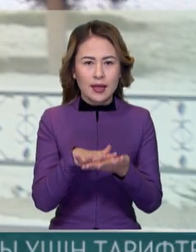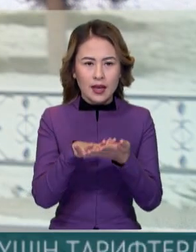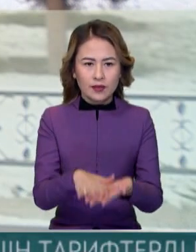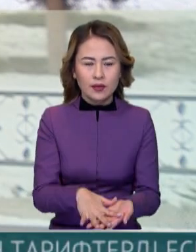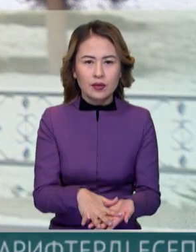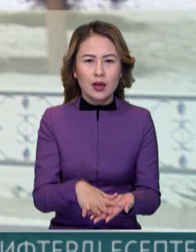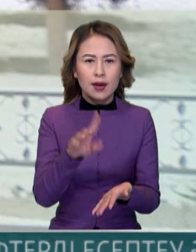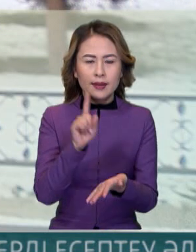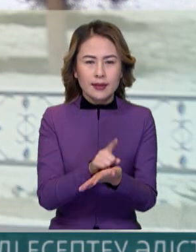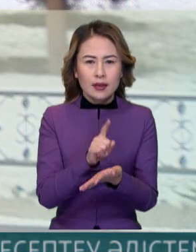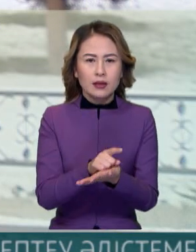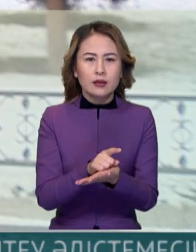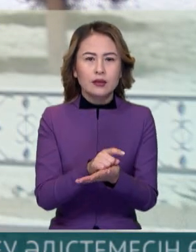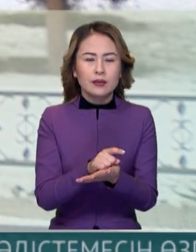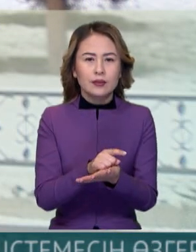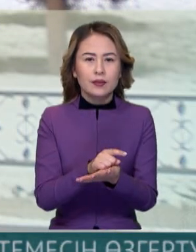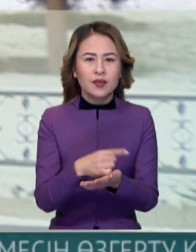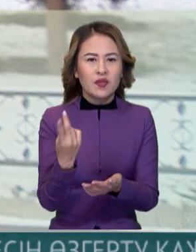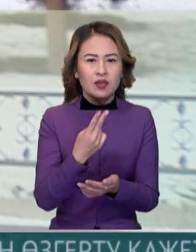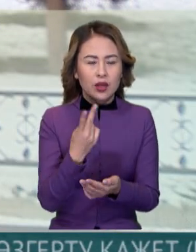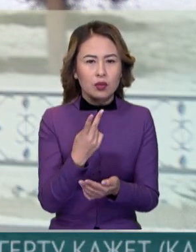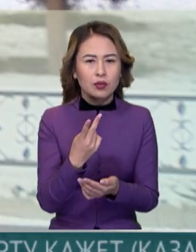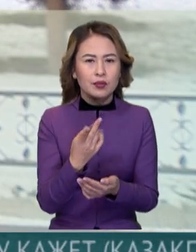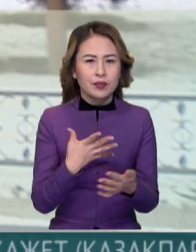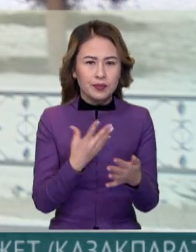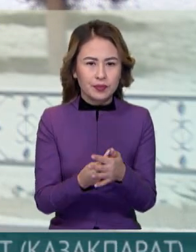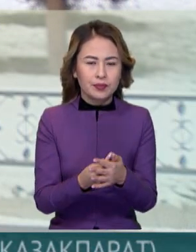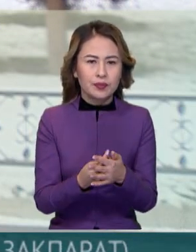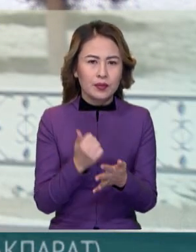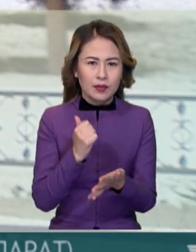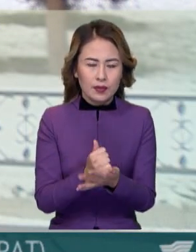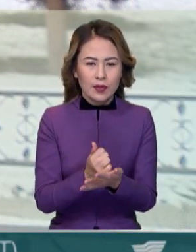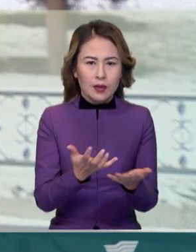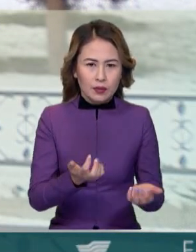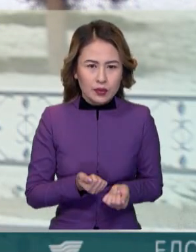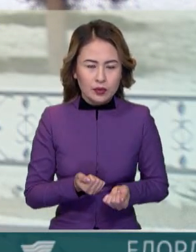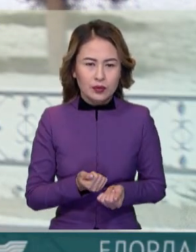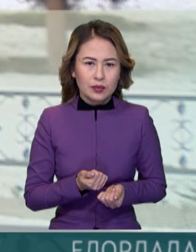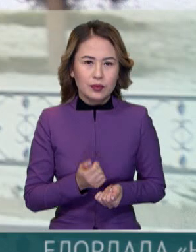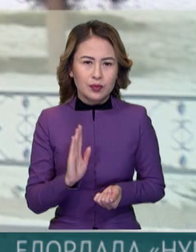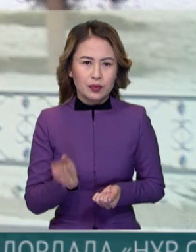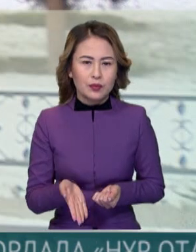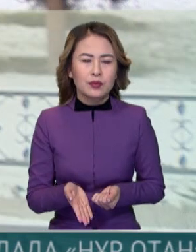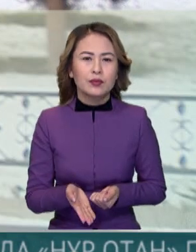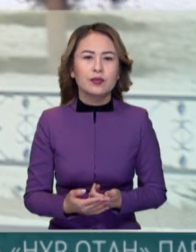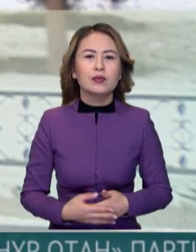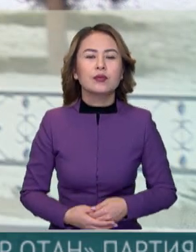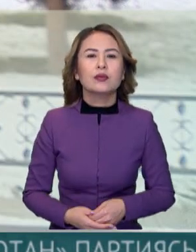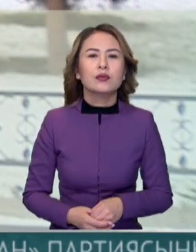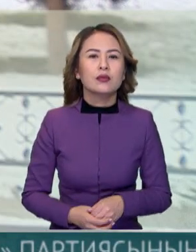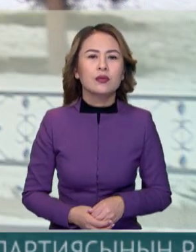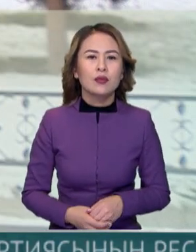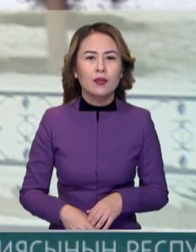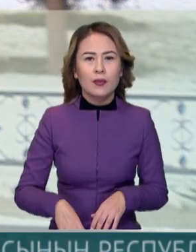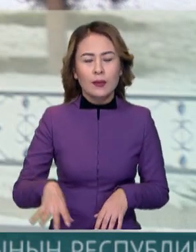тастап, салық төлеушілер сол екінші деңгейдегі эмитенттен таңбаны алып, тері бұйымдарына іледі. О